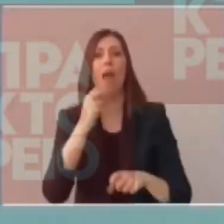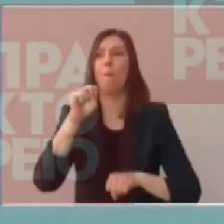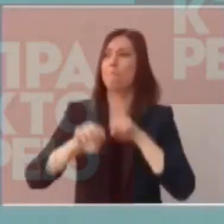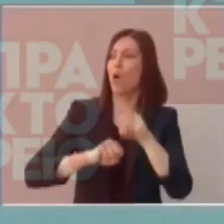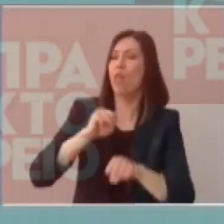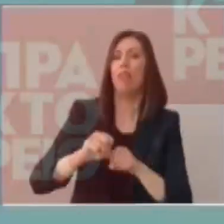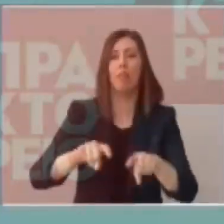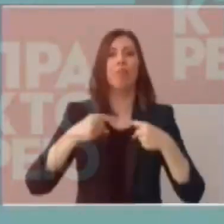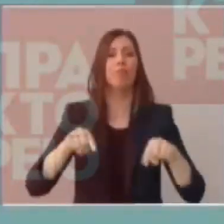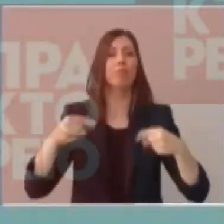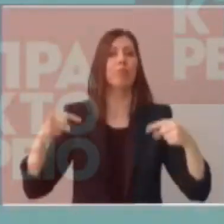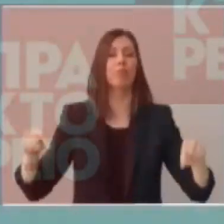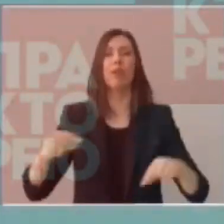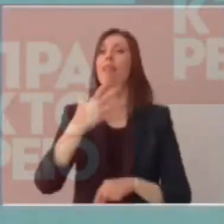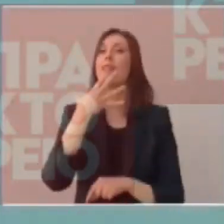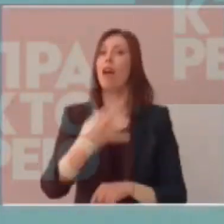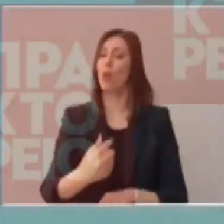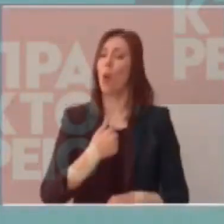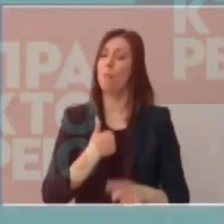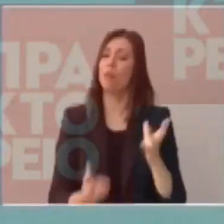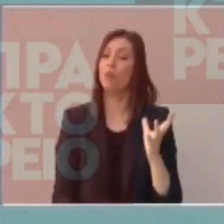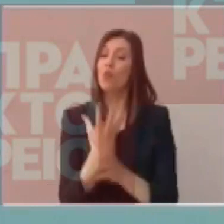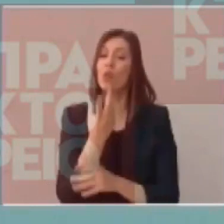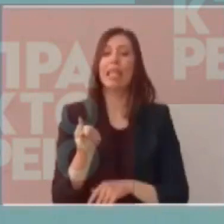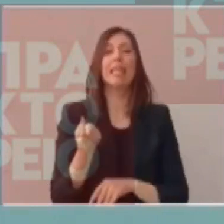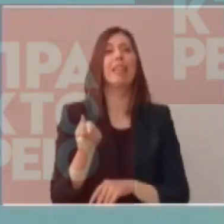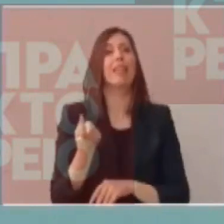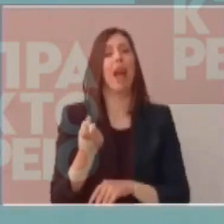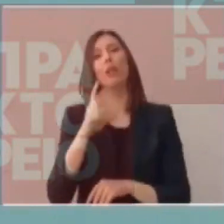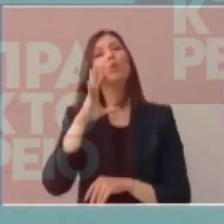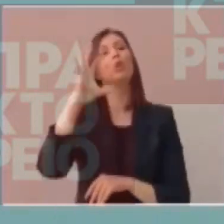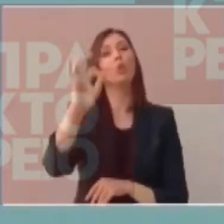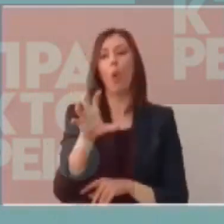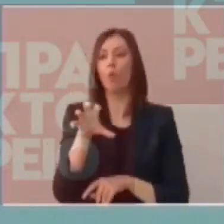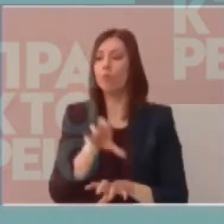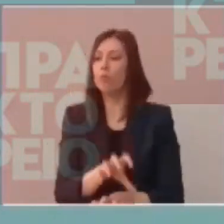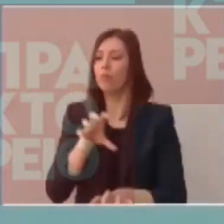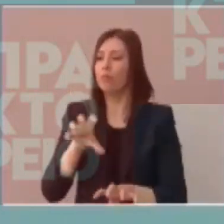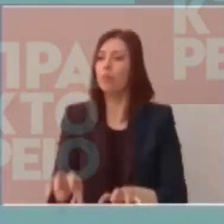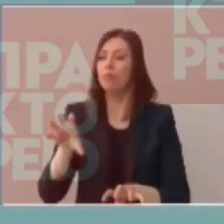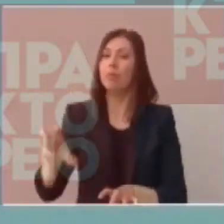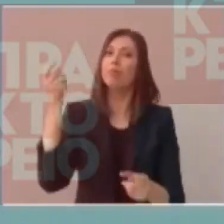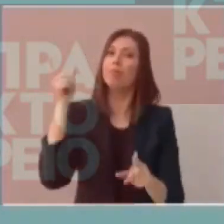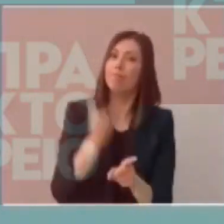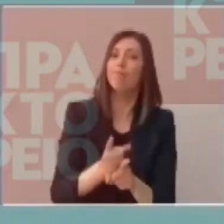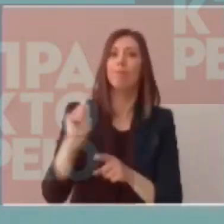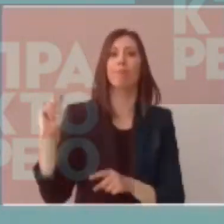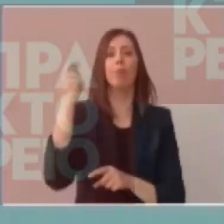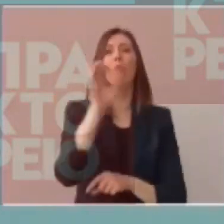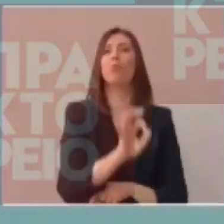κίνητρα για εγκατάσταση παραγωγικών μονάδων στους νομούς της Δυτικής